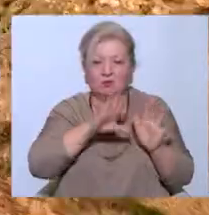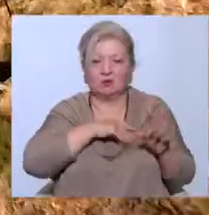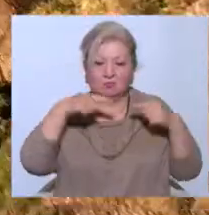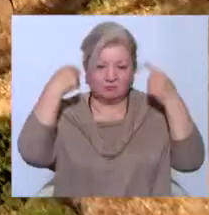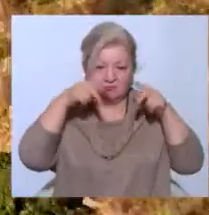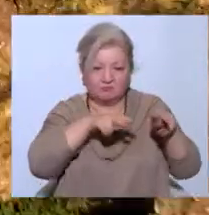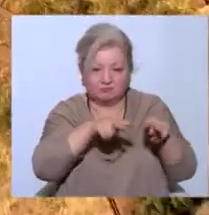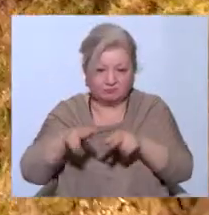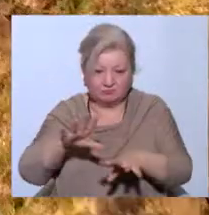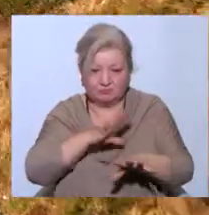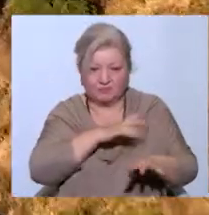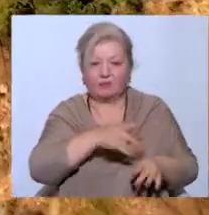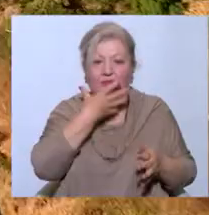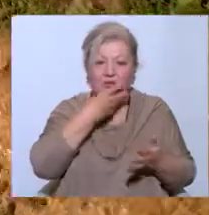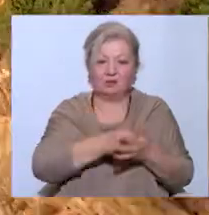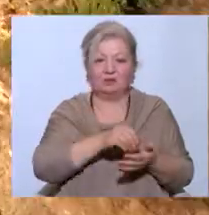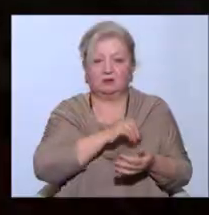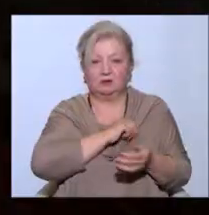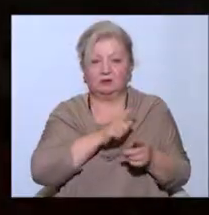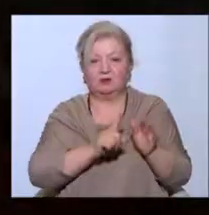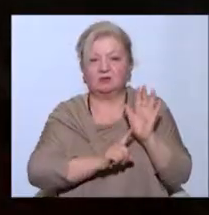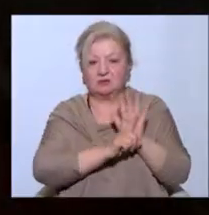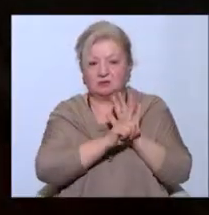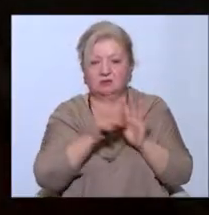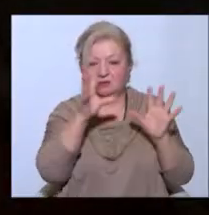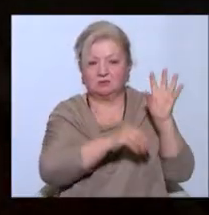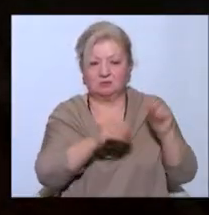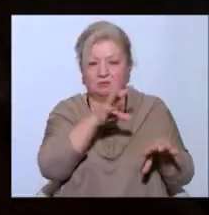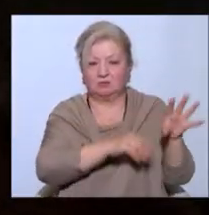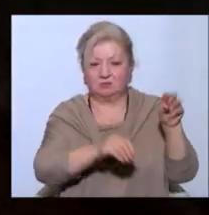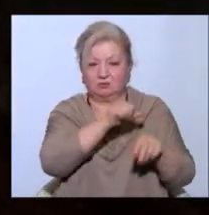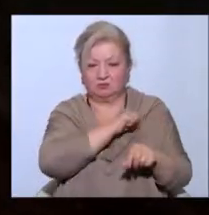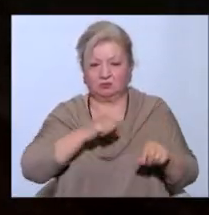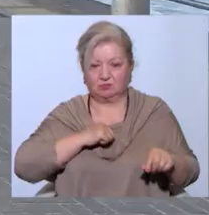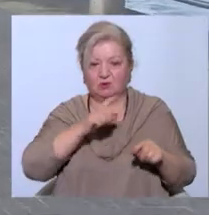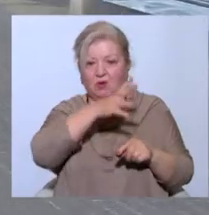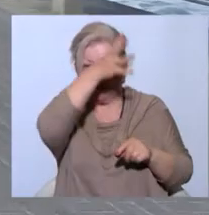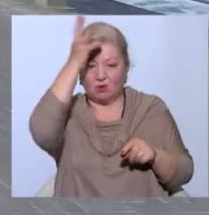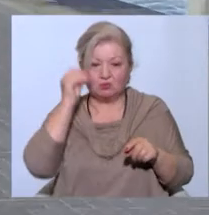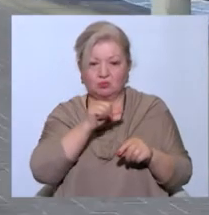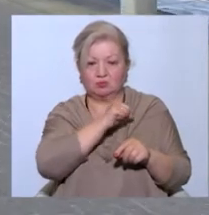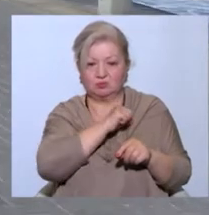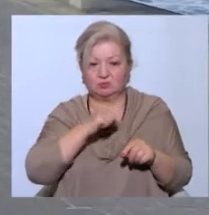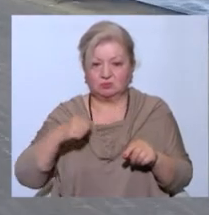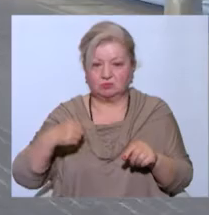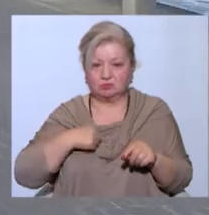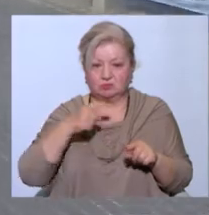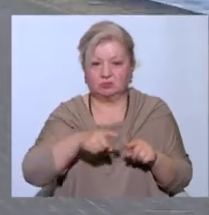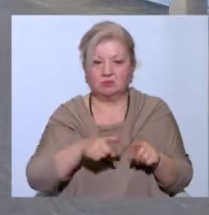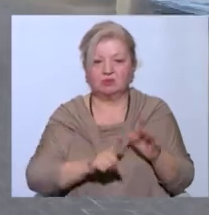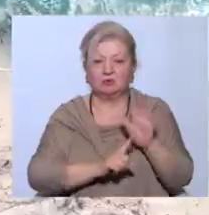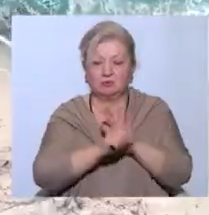მესაქონლეობას და თავისთავად დაიწყეს დასახლებების შექმნა. იწყება ჰოლანდიური ჰოლანდიელების, ასე